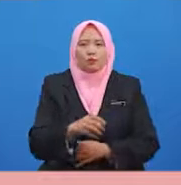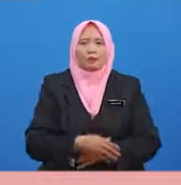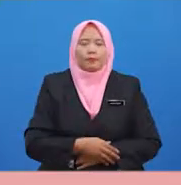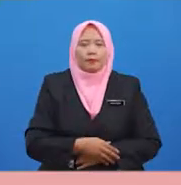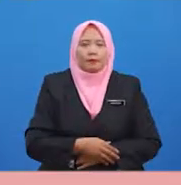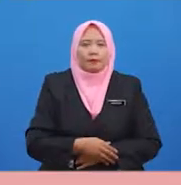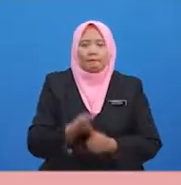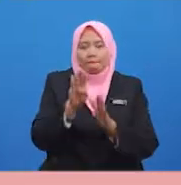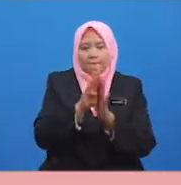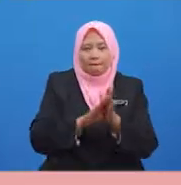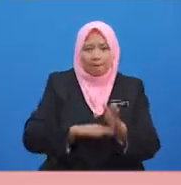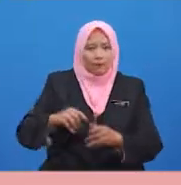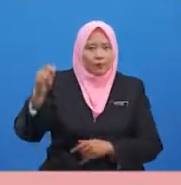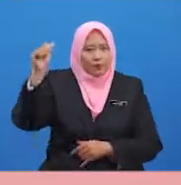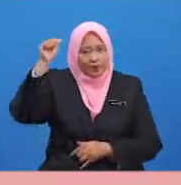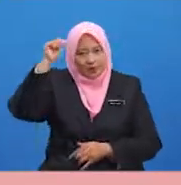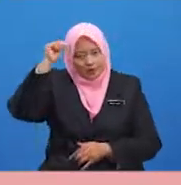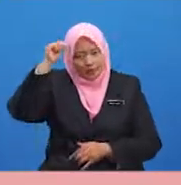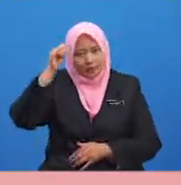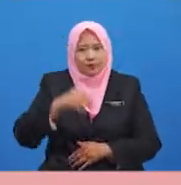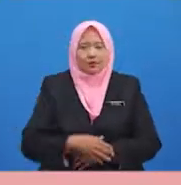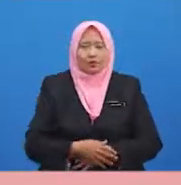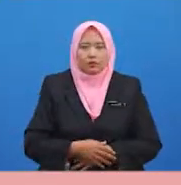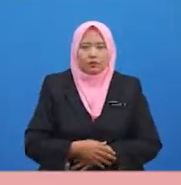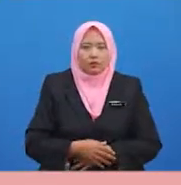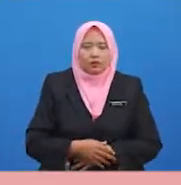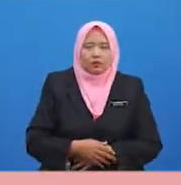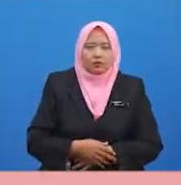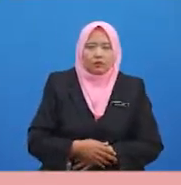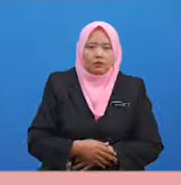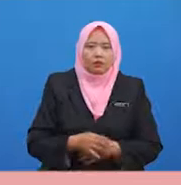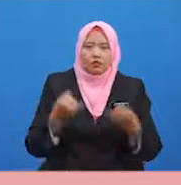Kedua, berakal. Penjual